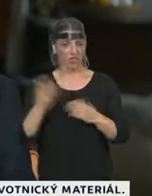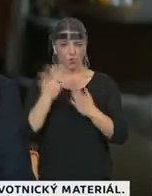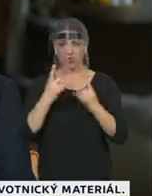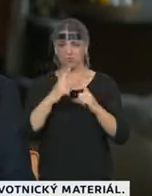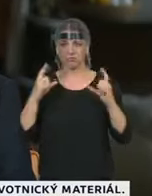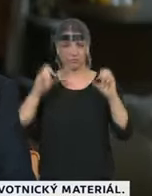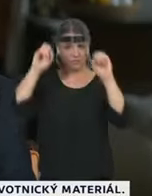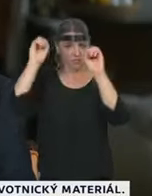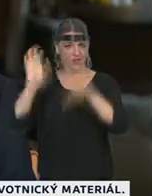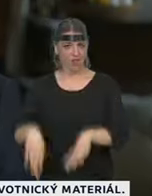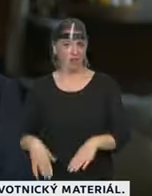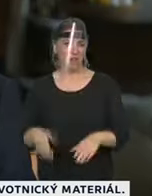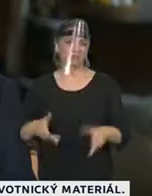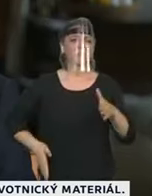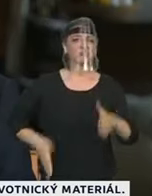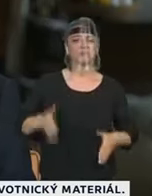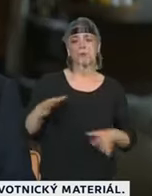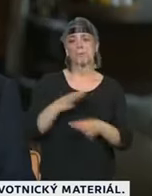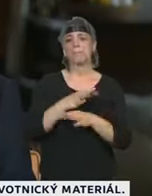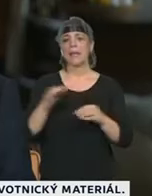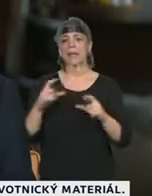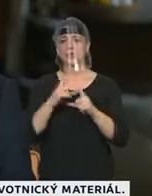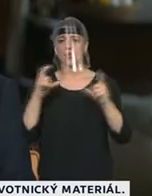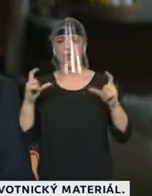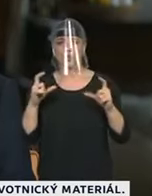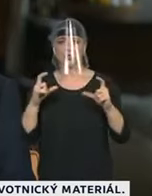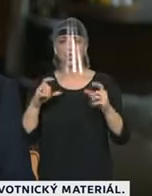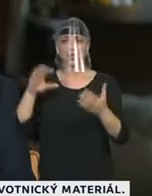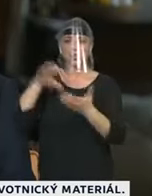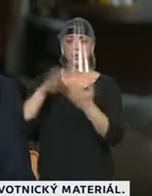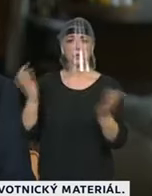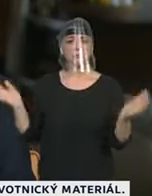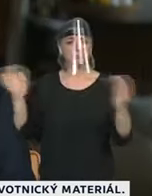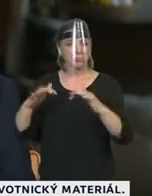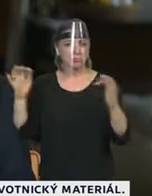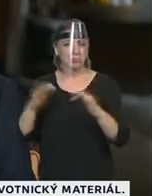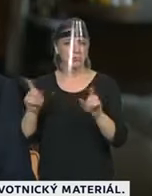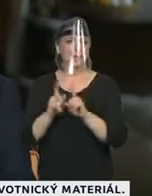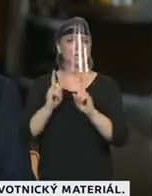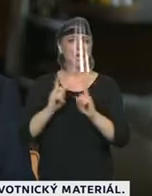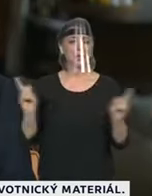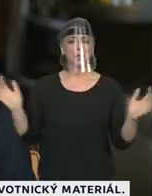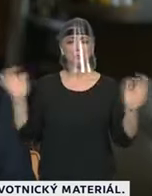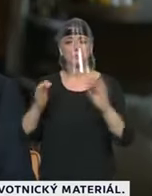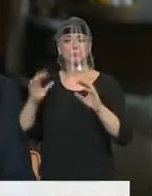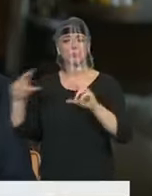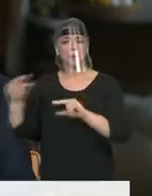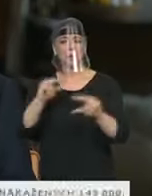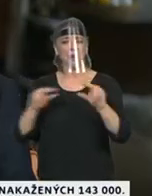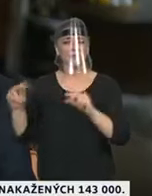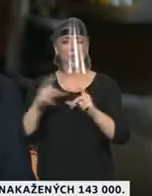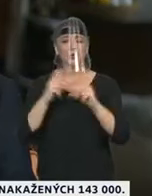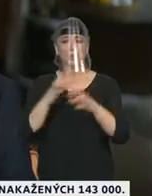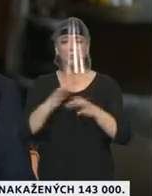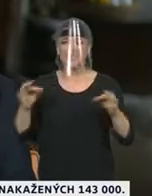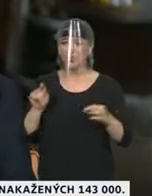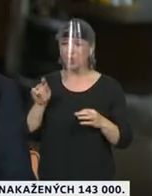roušky nosit. Pohybují se ve skupinách, posedávají na předzahradkách a bez roušek. A to je